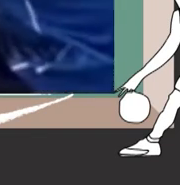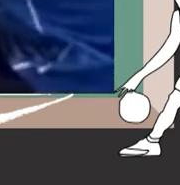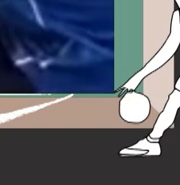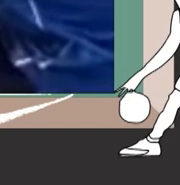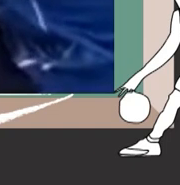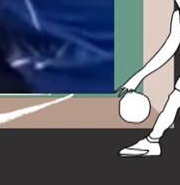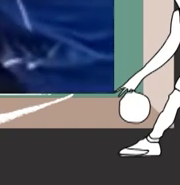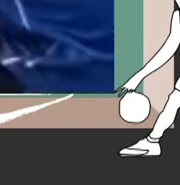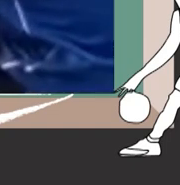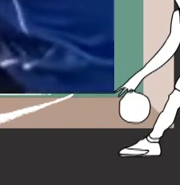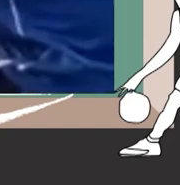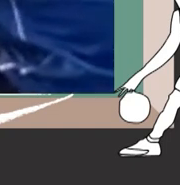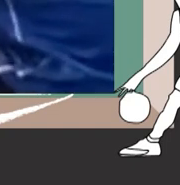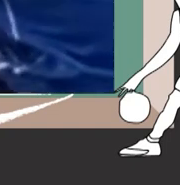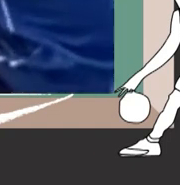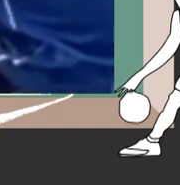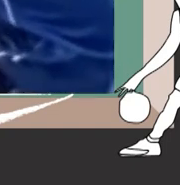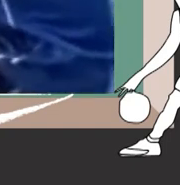sikit. Okey.